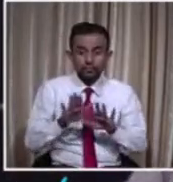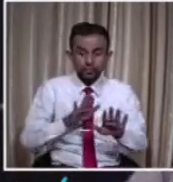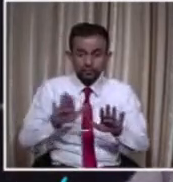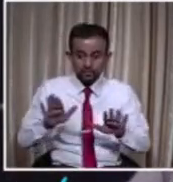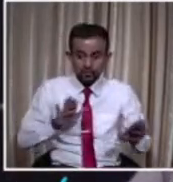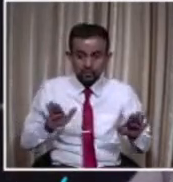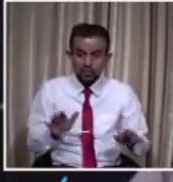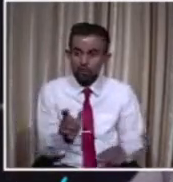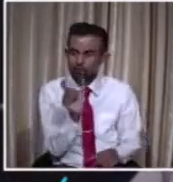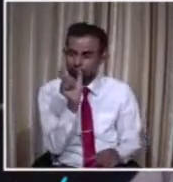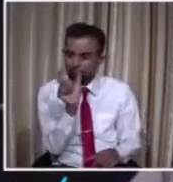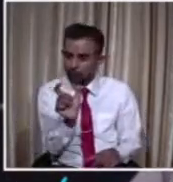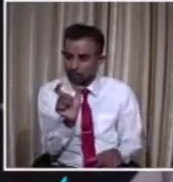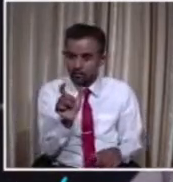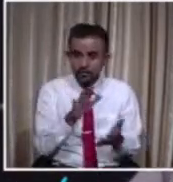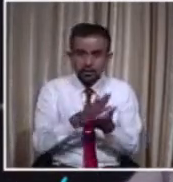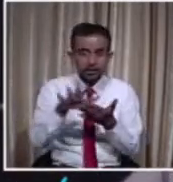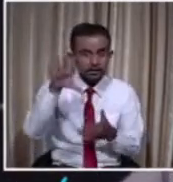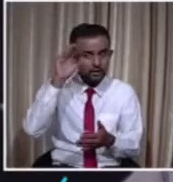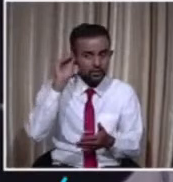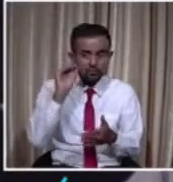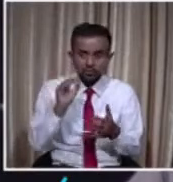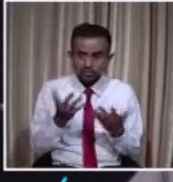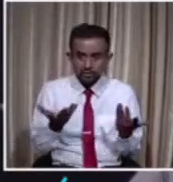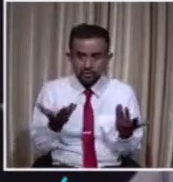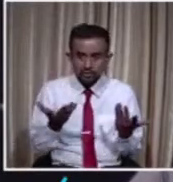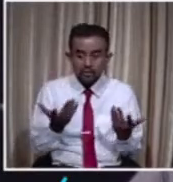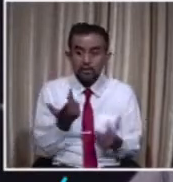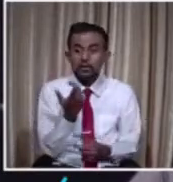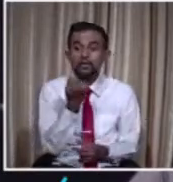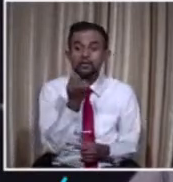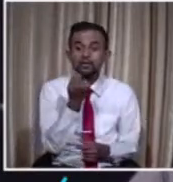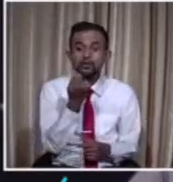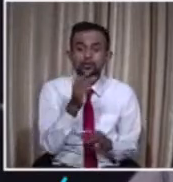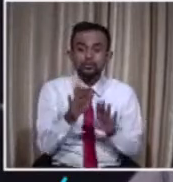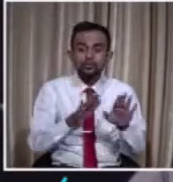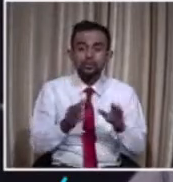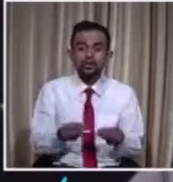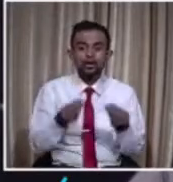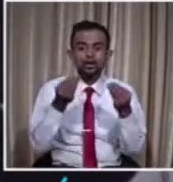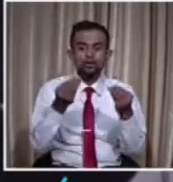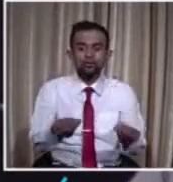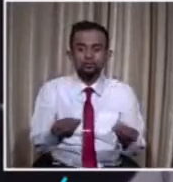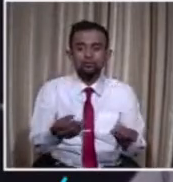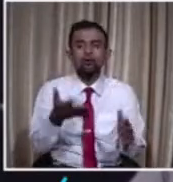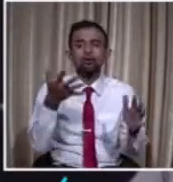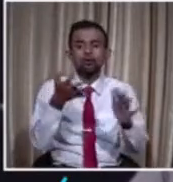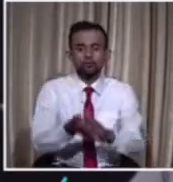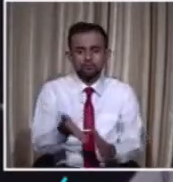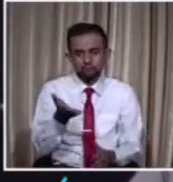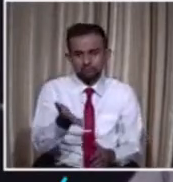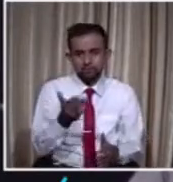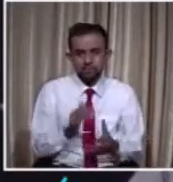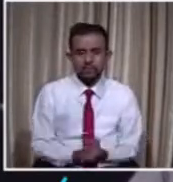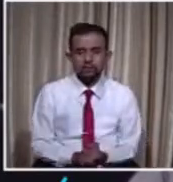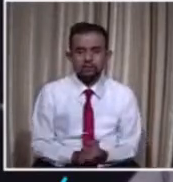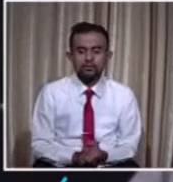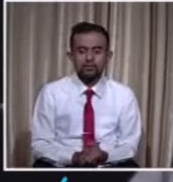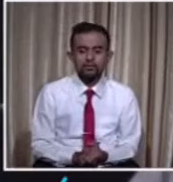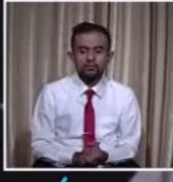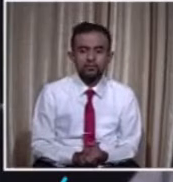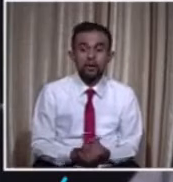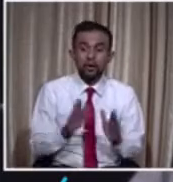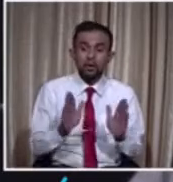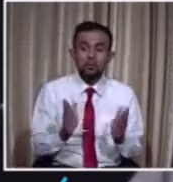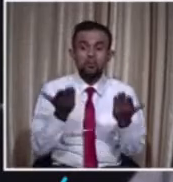kerja kini wacanya terumbat noda nih minisunt. Mulai kalau mana kerja dunia ama orangnya mana wede. Tiap ini sa ekeng